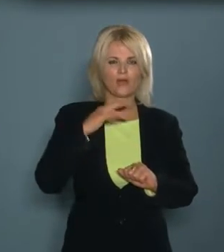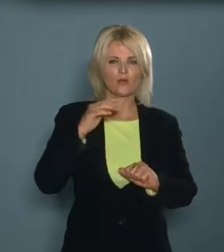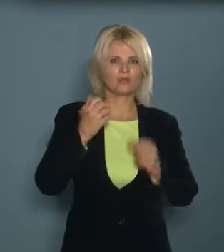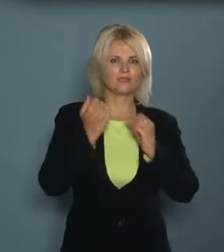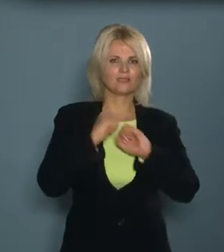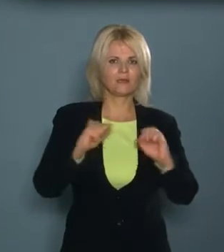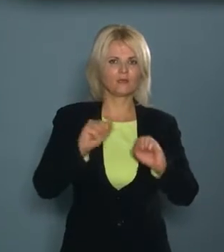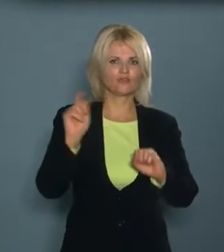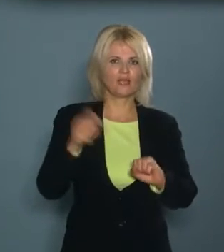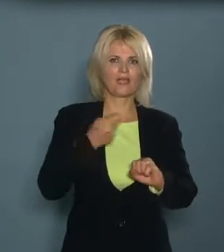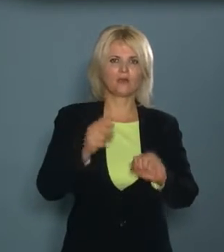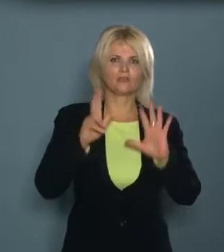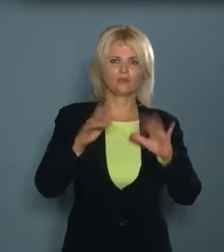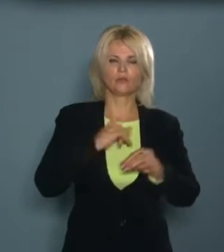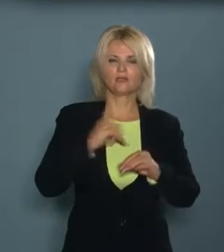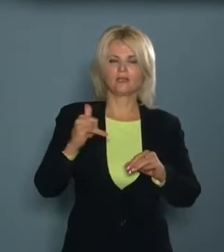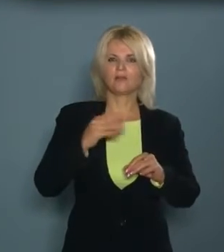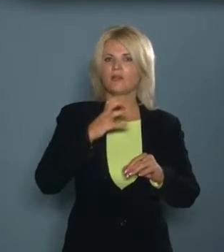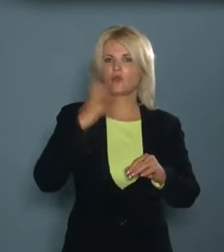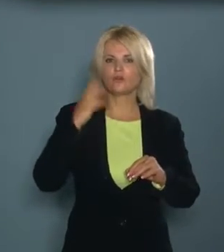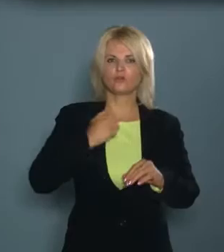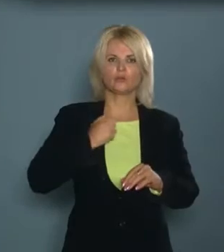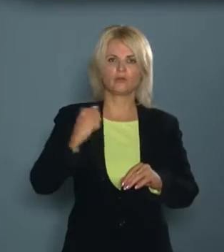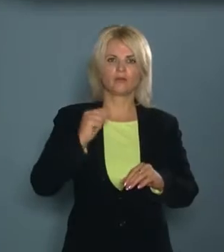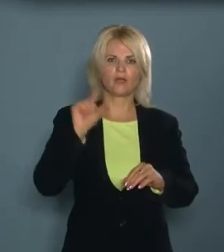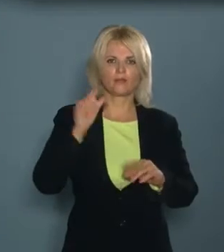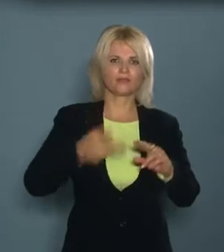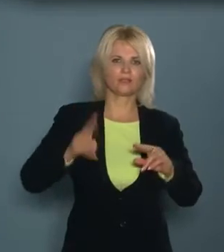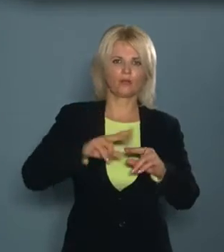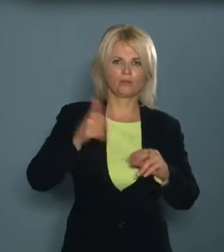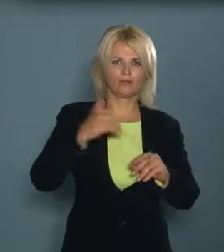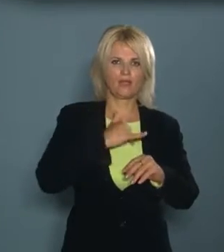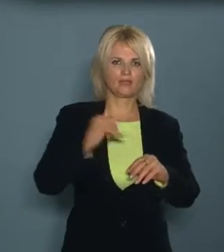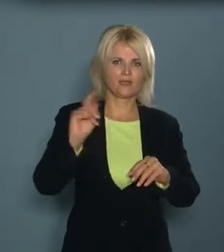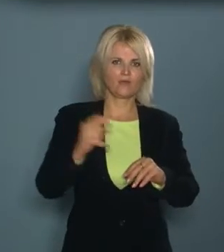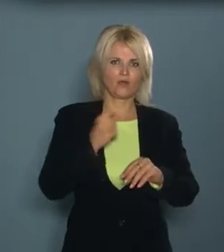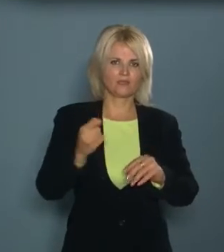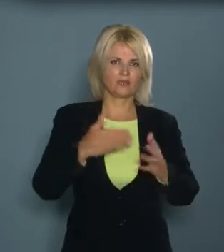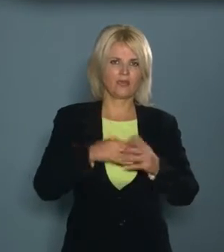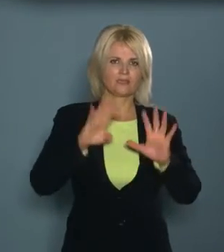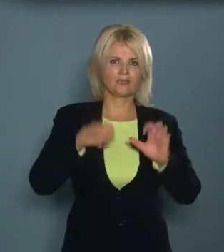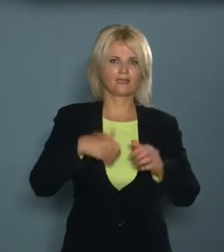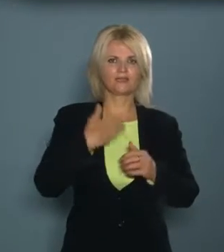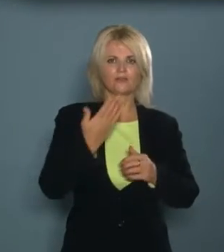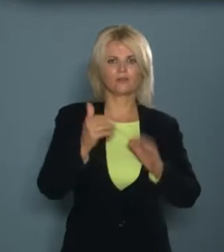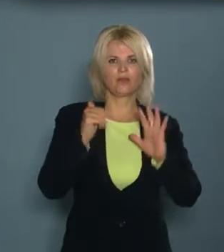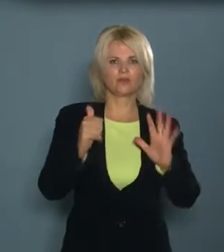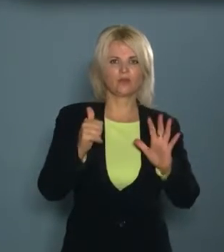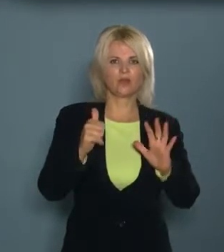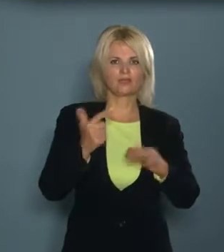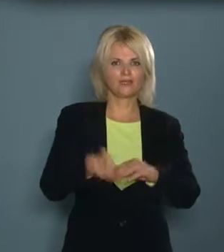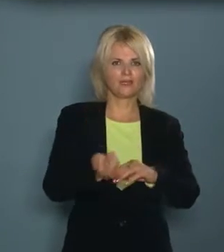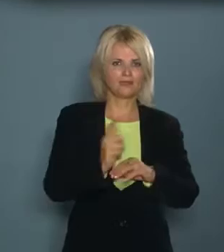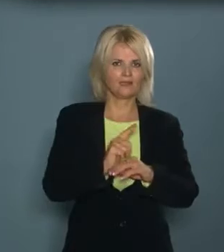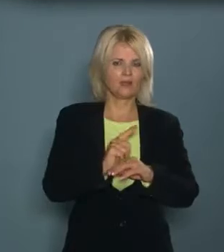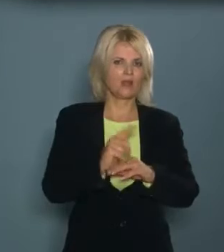szabadságharc 8 évig tartott, Kossuth honvédei alig több mint egy évig harcoltak, addig 1956 csupán